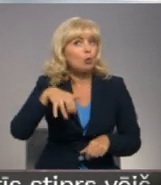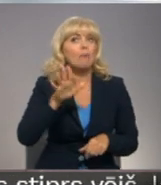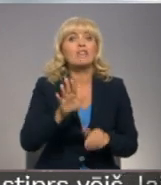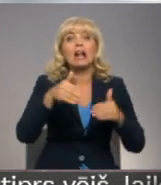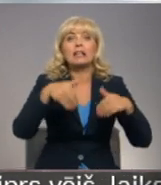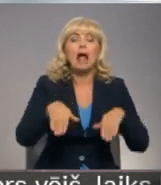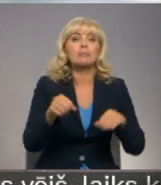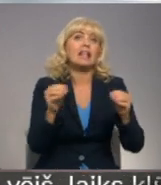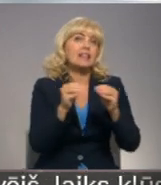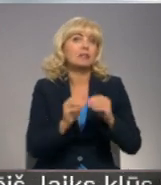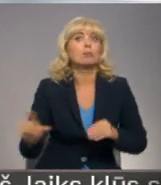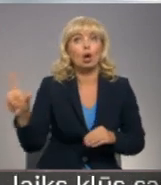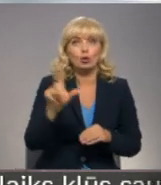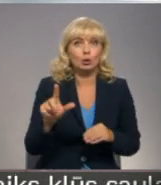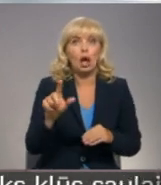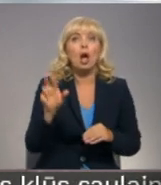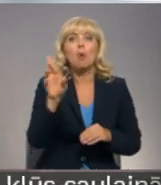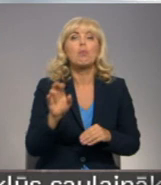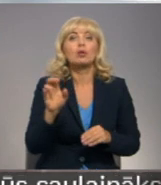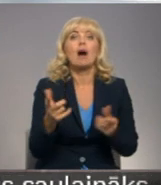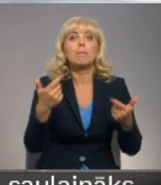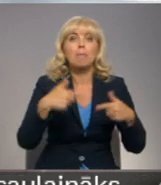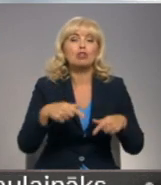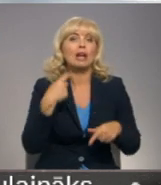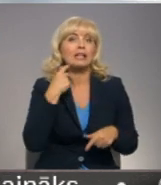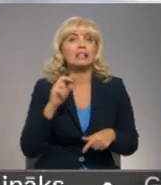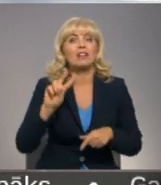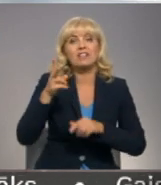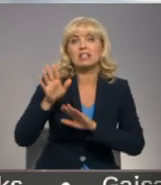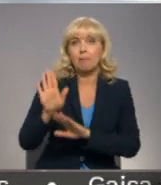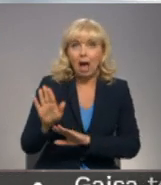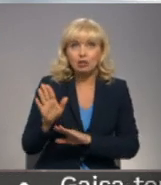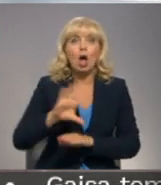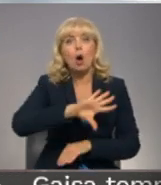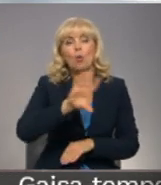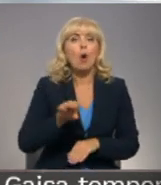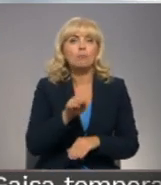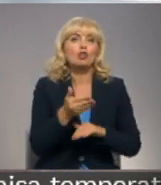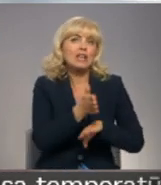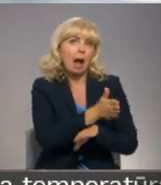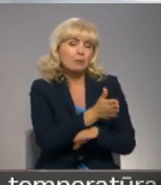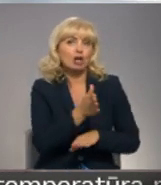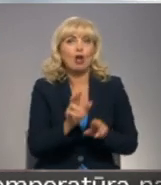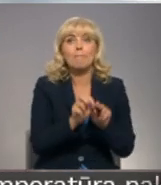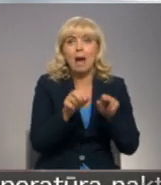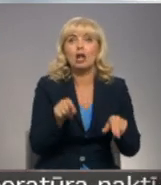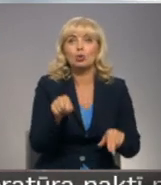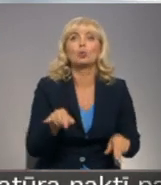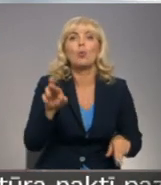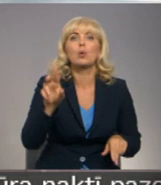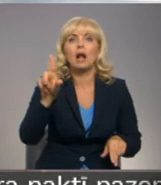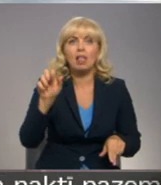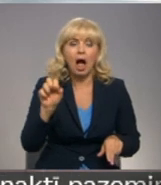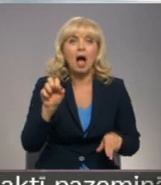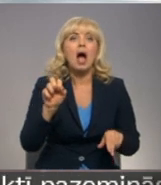kopš iepriekšējā mēra Daiņa Turlā gāšanas pilda arī domas priekšsādātāja pienākumus. Burovs sola rīt sākt sarunas ar frakcijām domē,